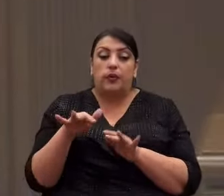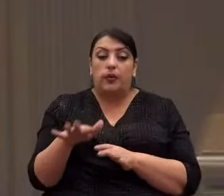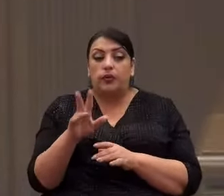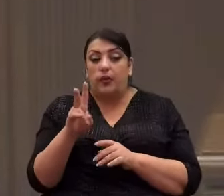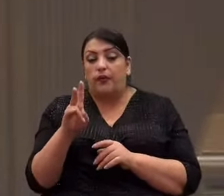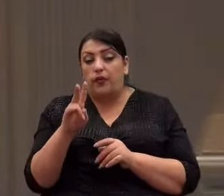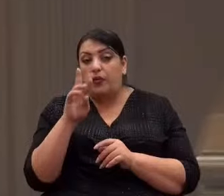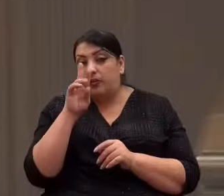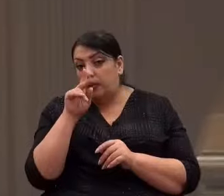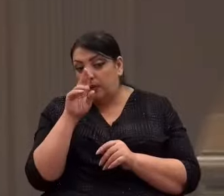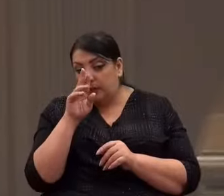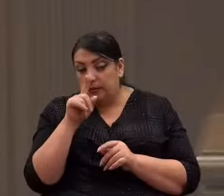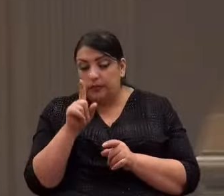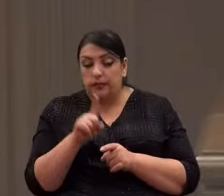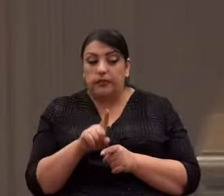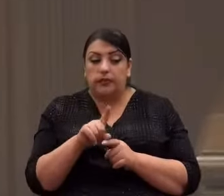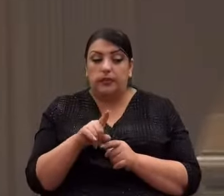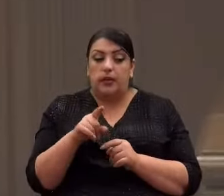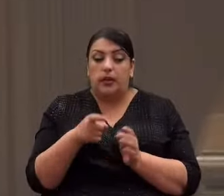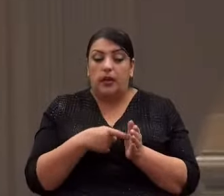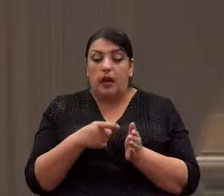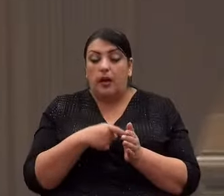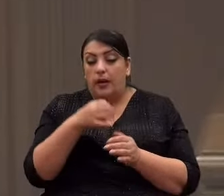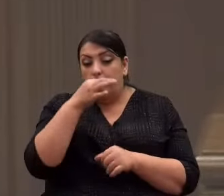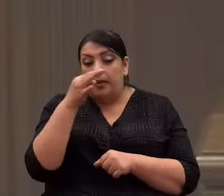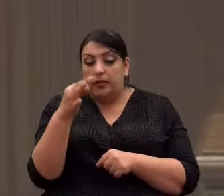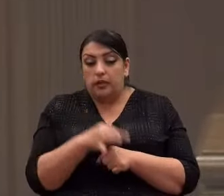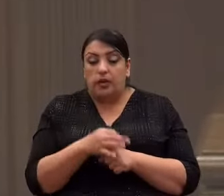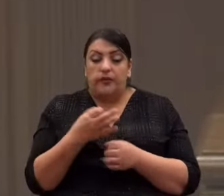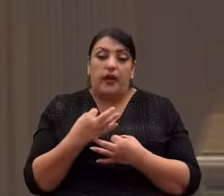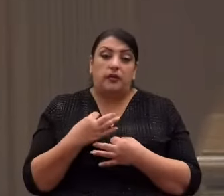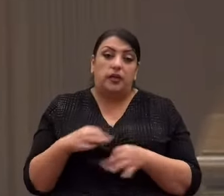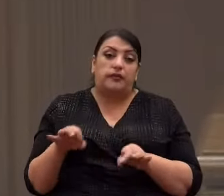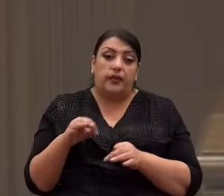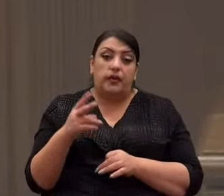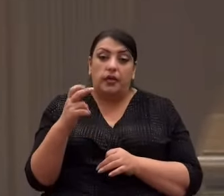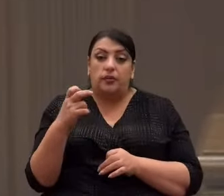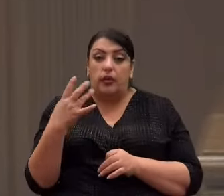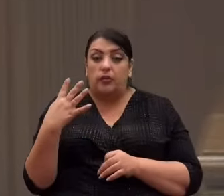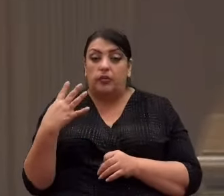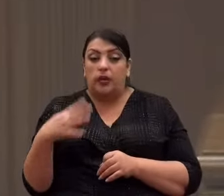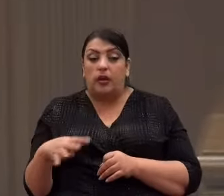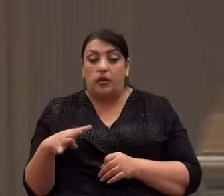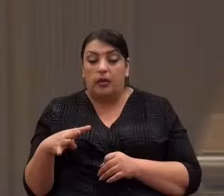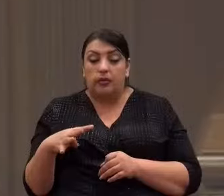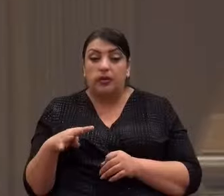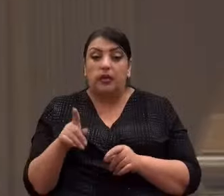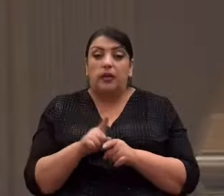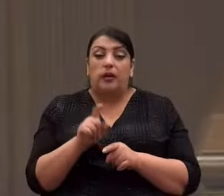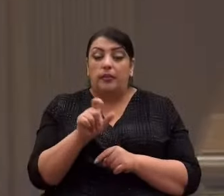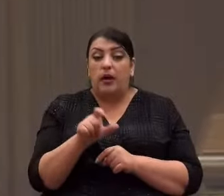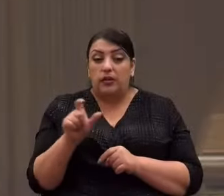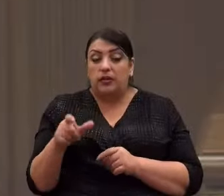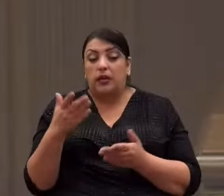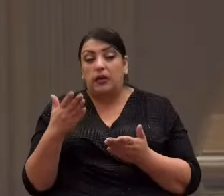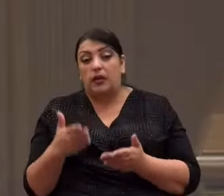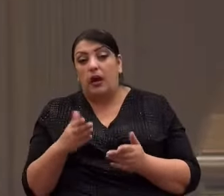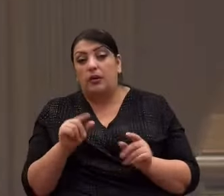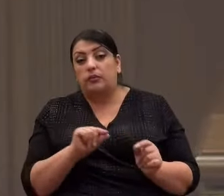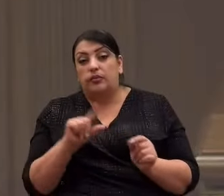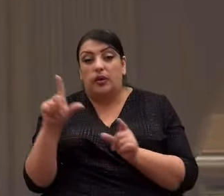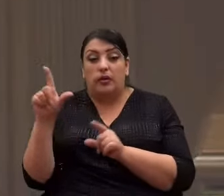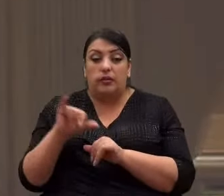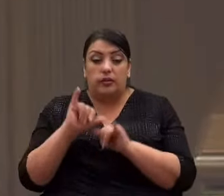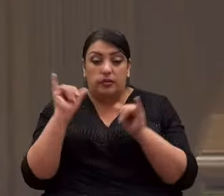հիմքով քրեական պատասխանատվությունից ազատվել են 242-ով ավելի անձին, կամ աճը կազմել է,